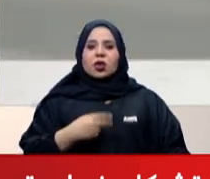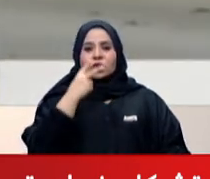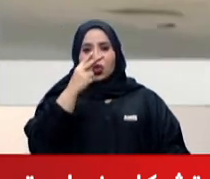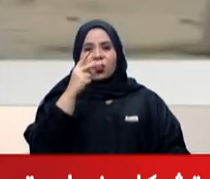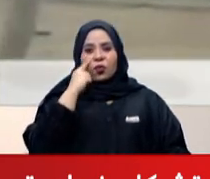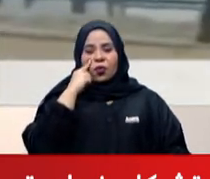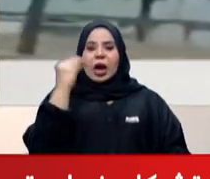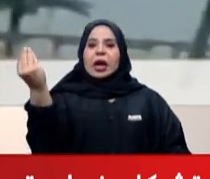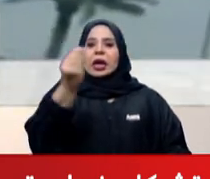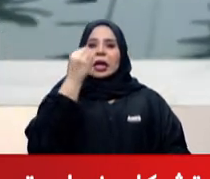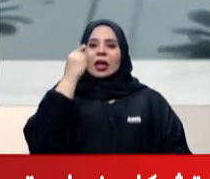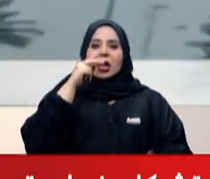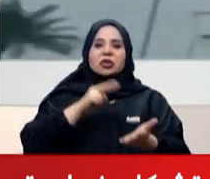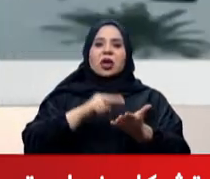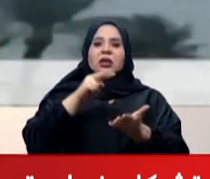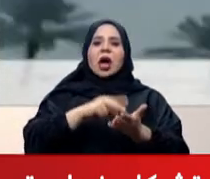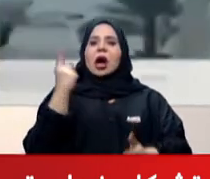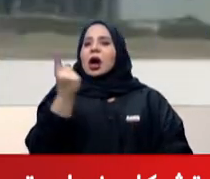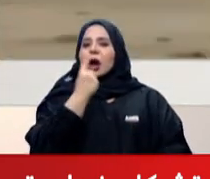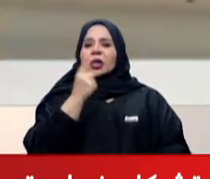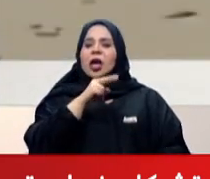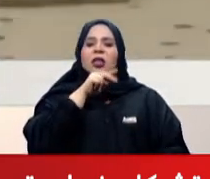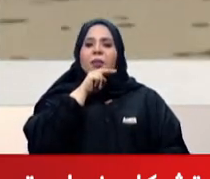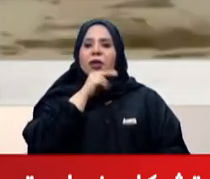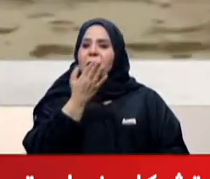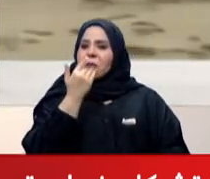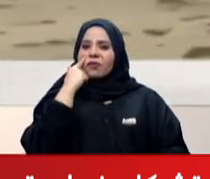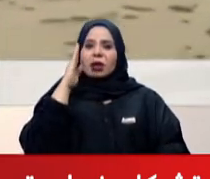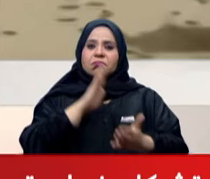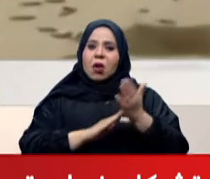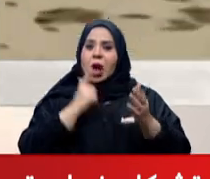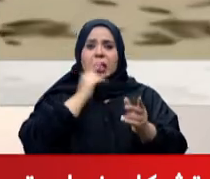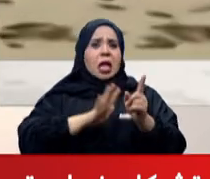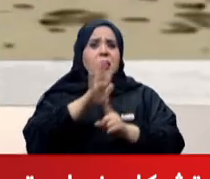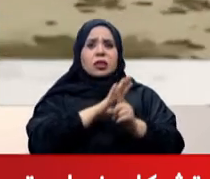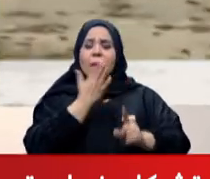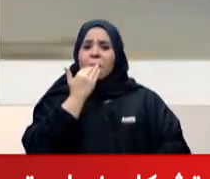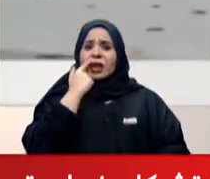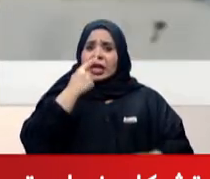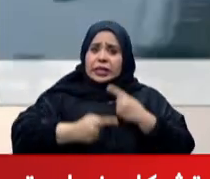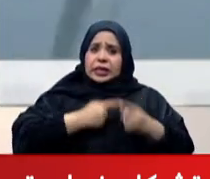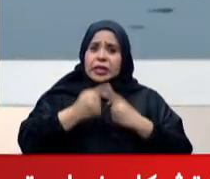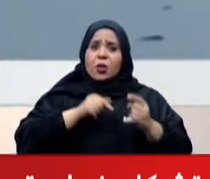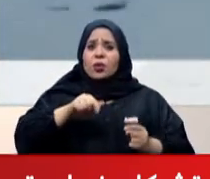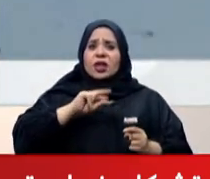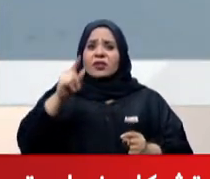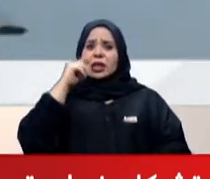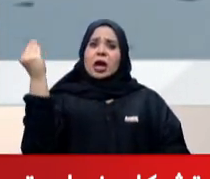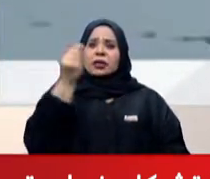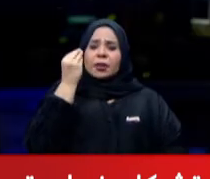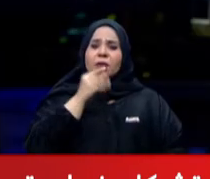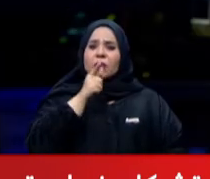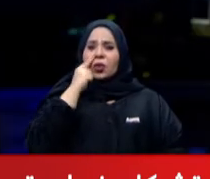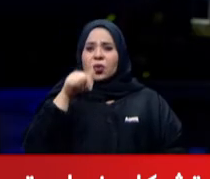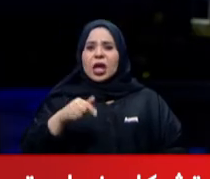الجراد رحلة عادية طبيعية، لا لها تأثير ولا لها تغيير. سنويا تقوم بهذه الرحلة. دكتور، هل